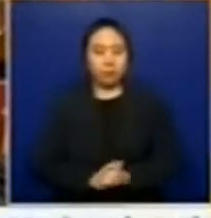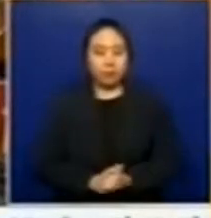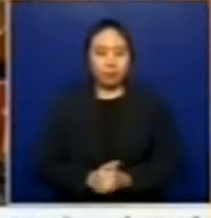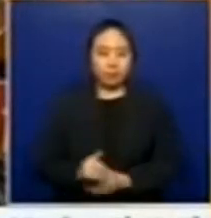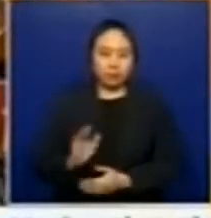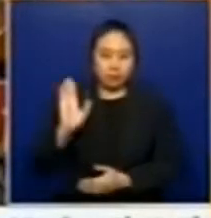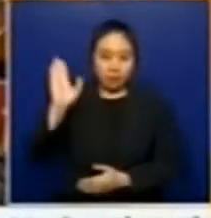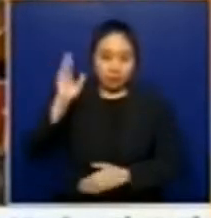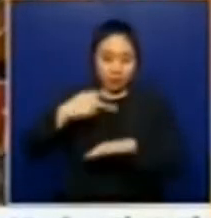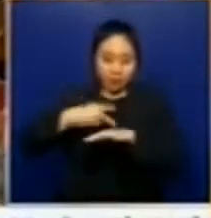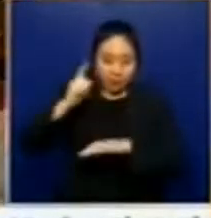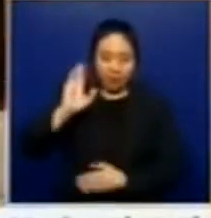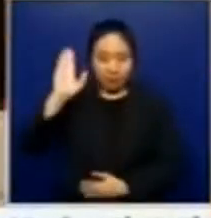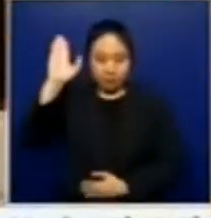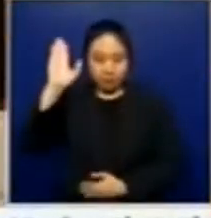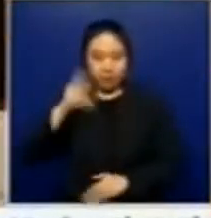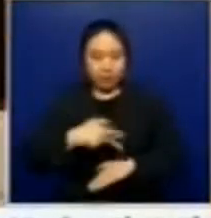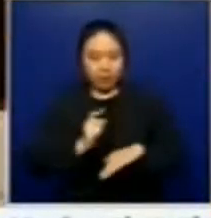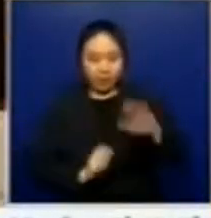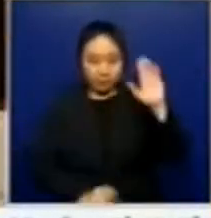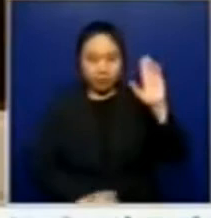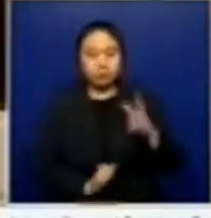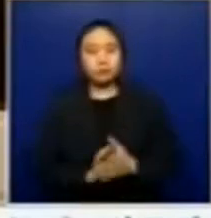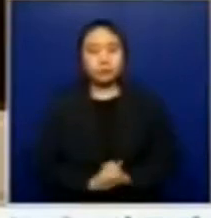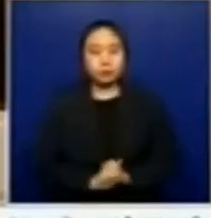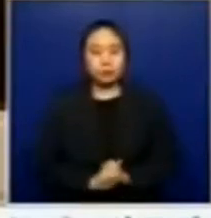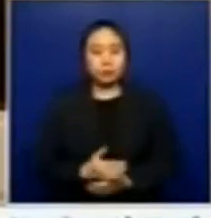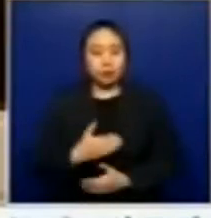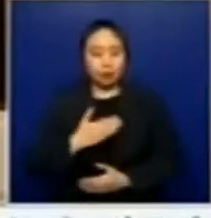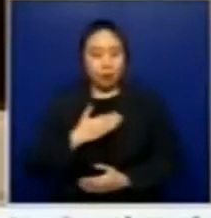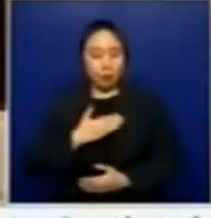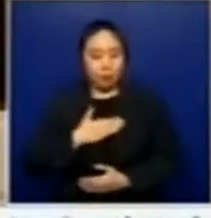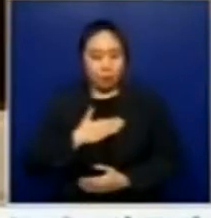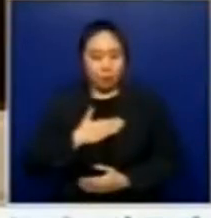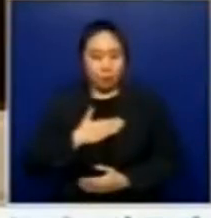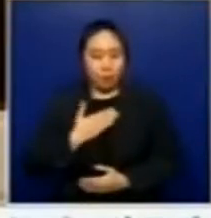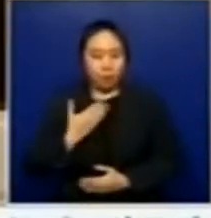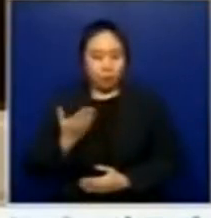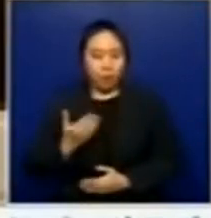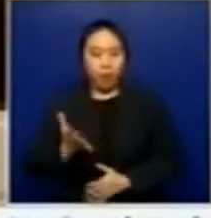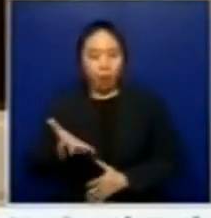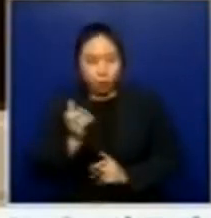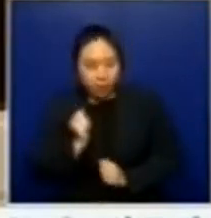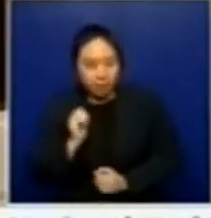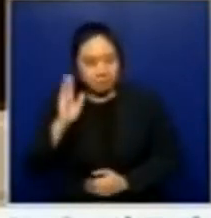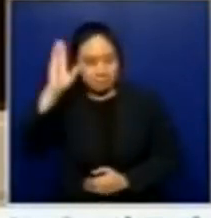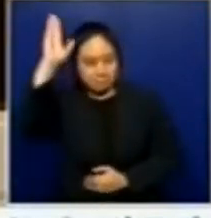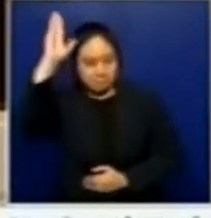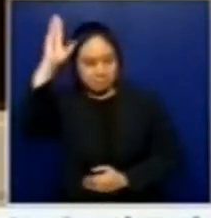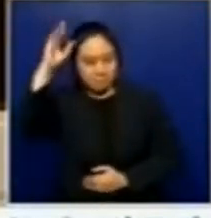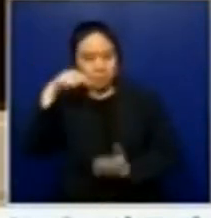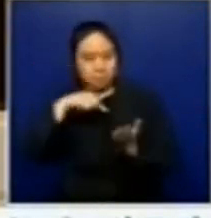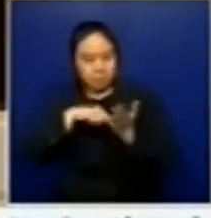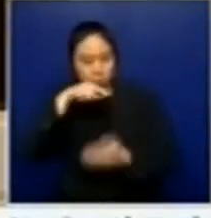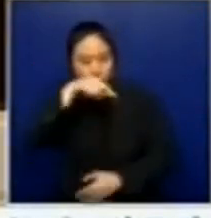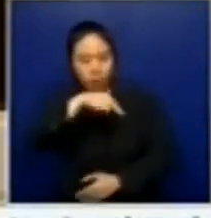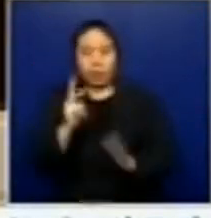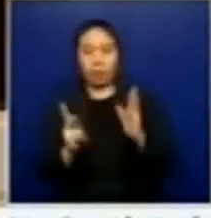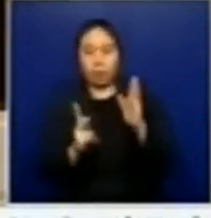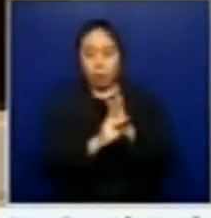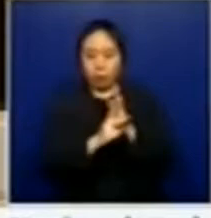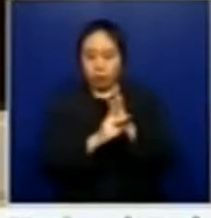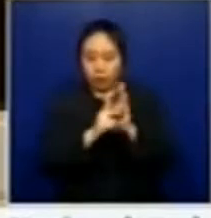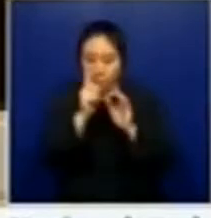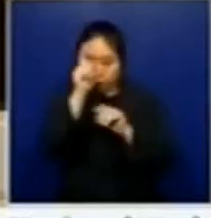มาเรื่องของการ ท่านประธานครับผมธีรชัยวันทุมาศขออนุญาตประท้วงนะครับตามข้อบังคับ